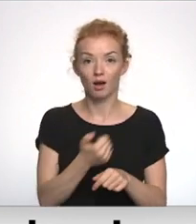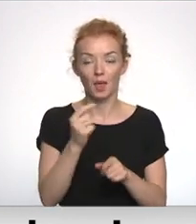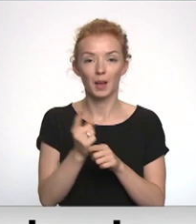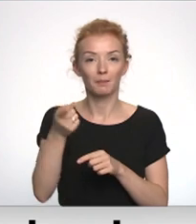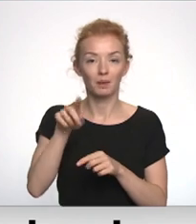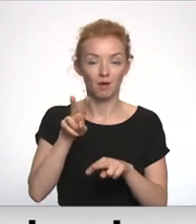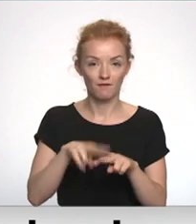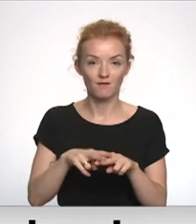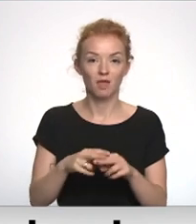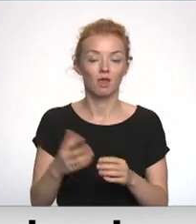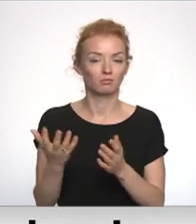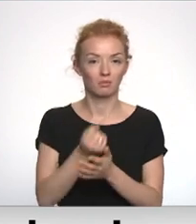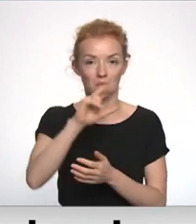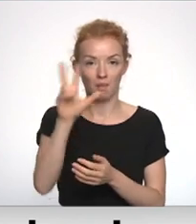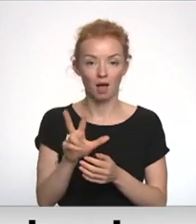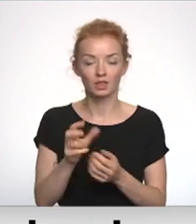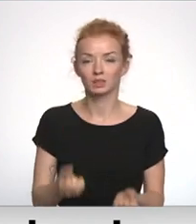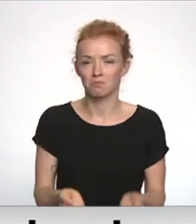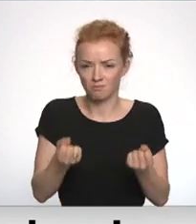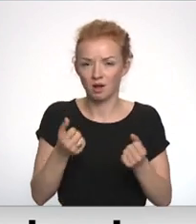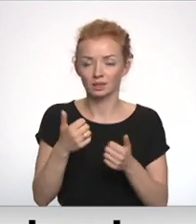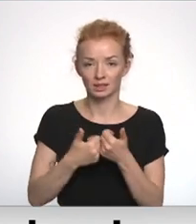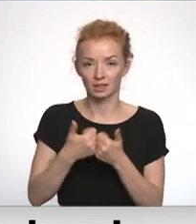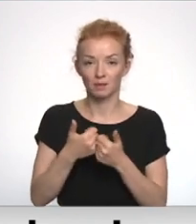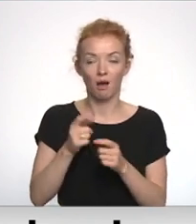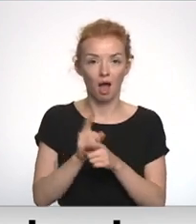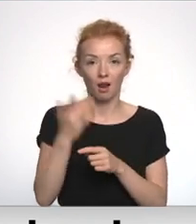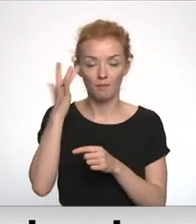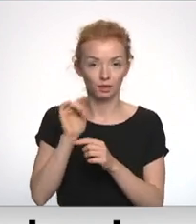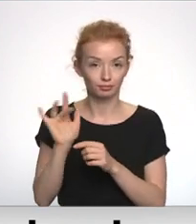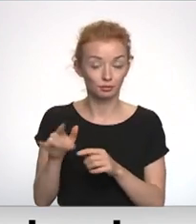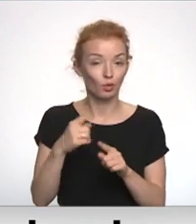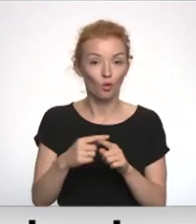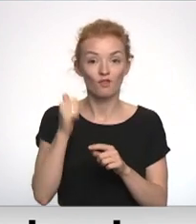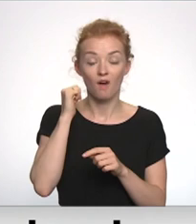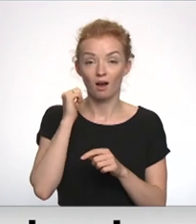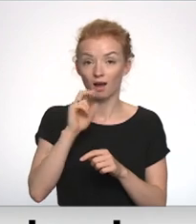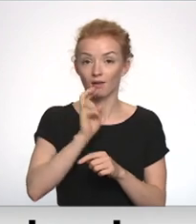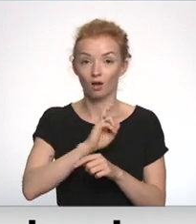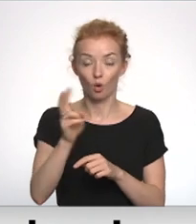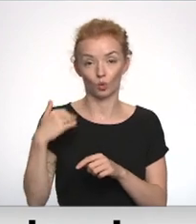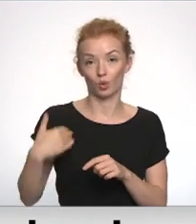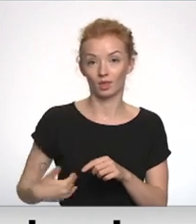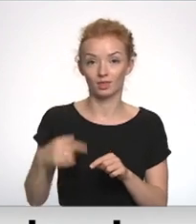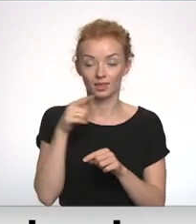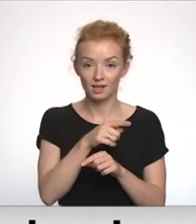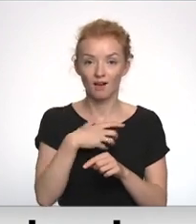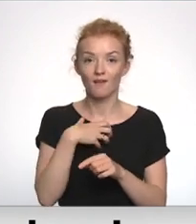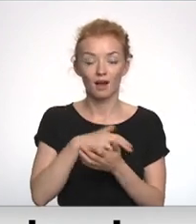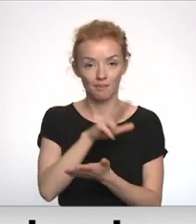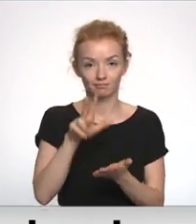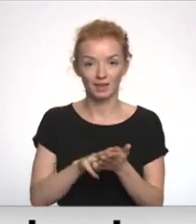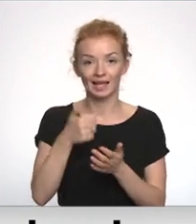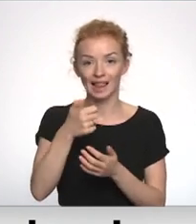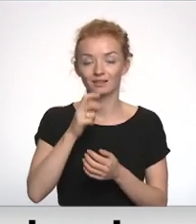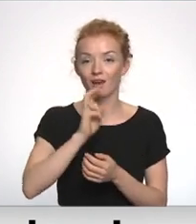Baltijas finišēja prestižējās un smagajās sacensībās pāri Amerikai. Bet vakar uzstādīto rekordu kuldīgā vēl ir jāapstiprina